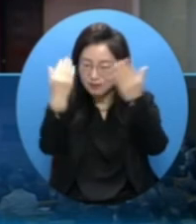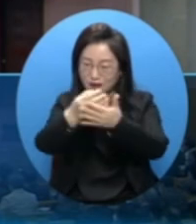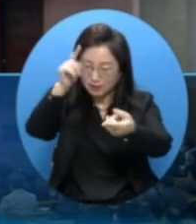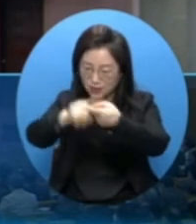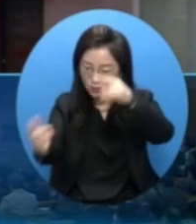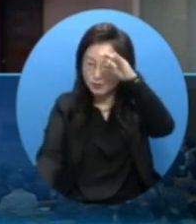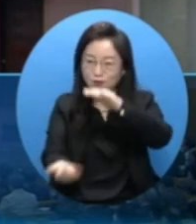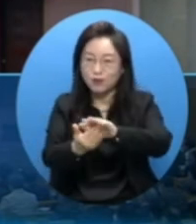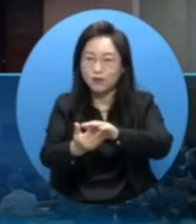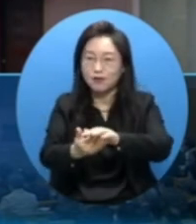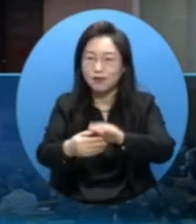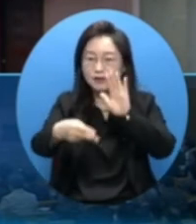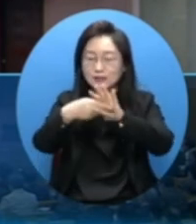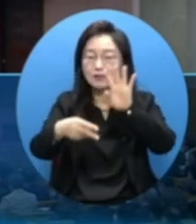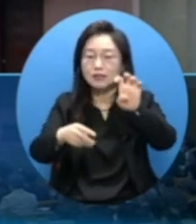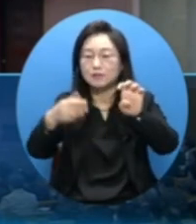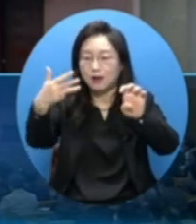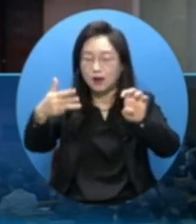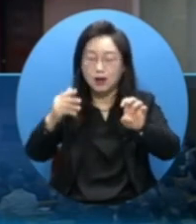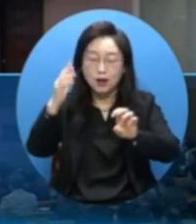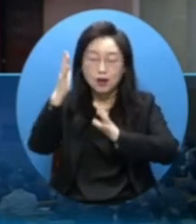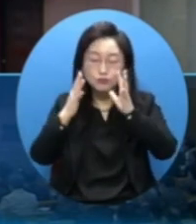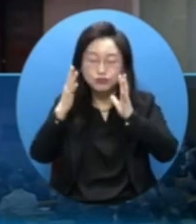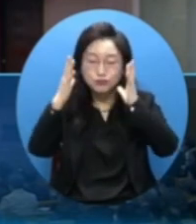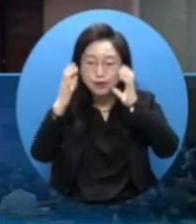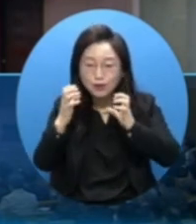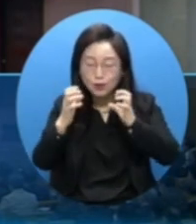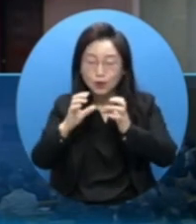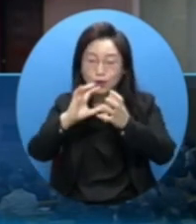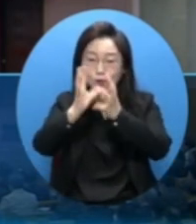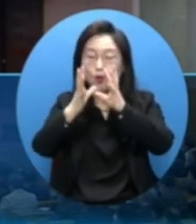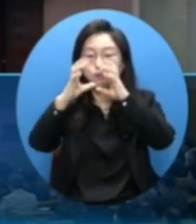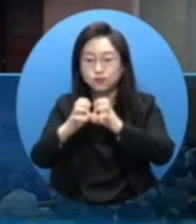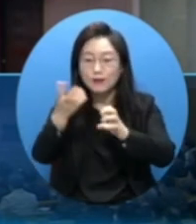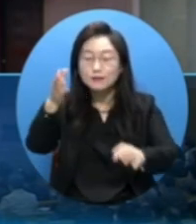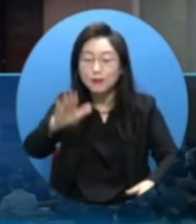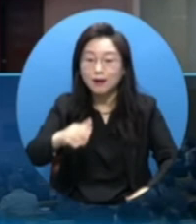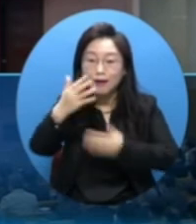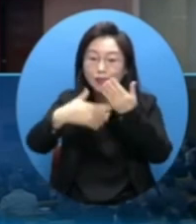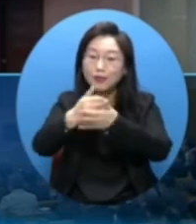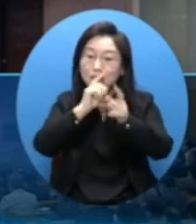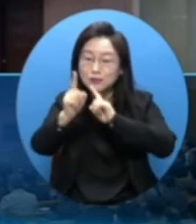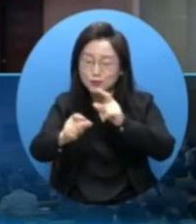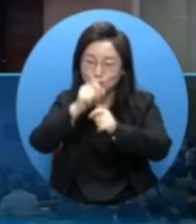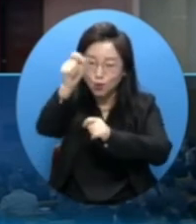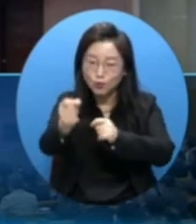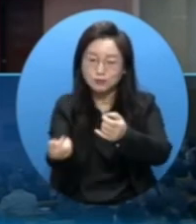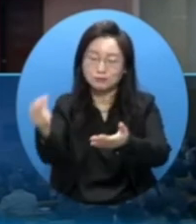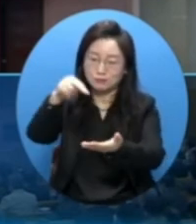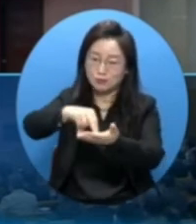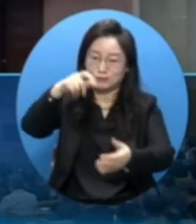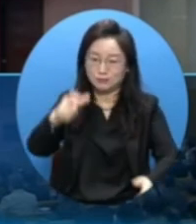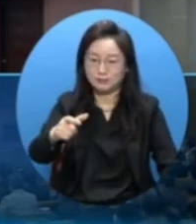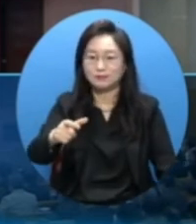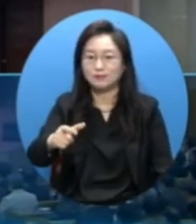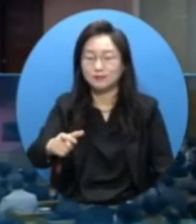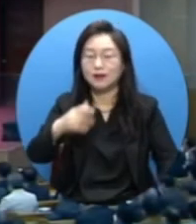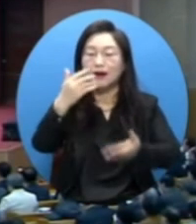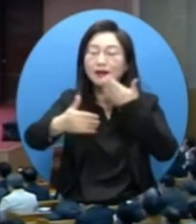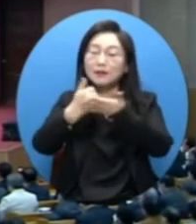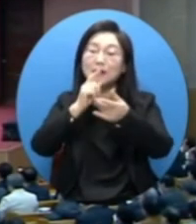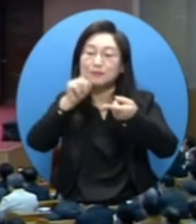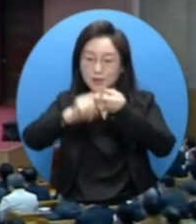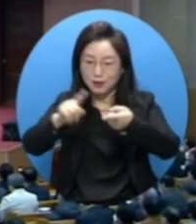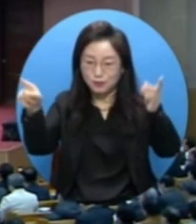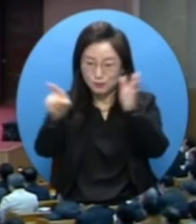이사야 4장 8절입니다 푸른 마르고 꽃은 시대나 우리 하나님의 말씀은 영원히 서리라 하라 약속의 말씀을